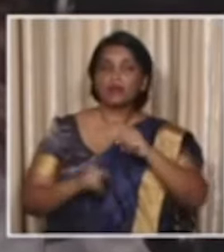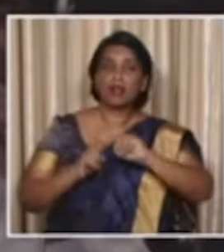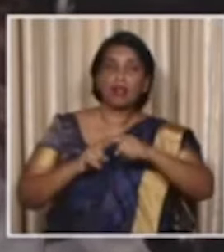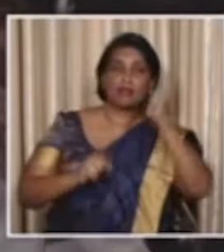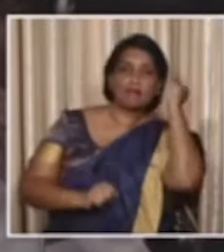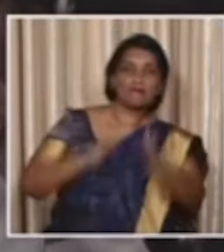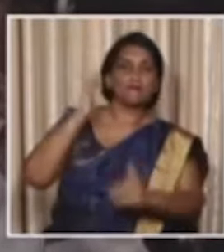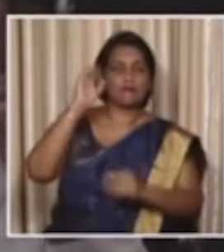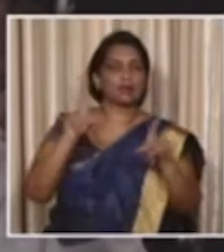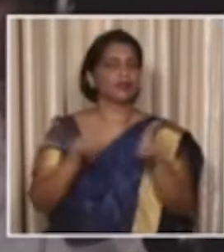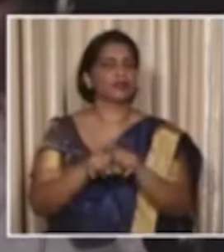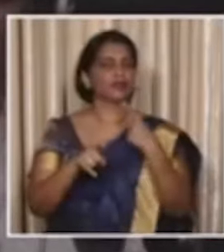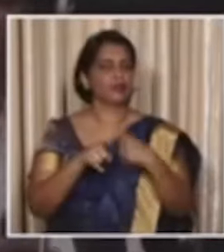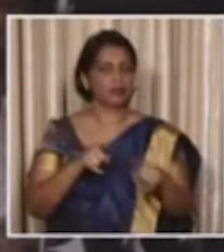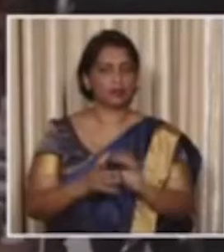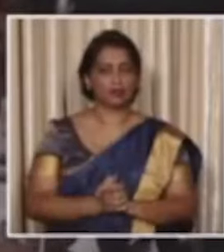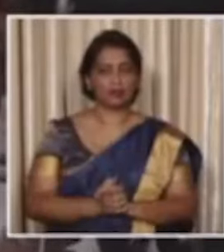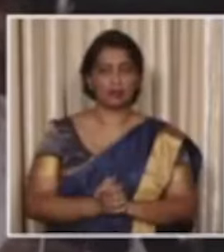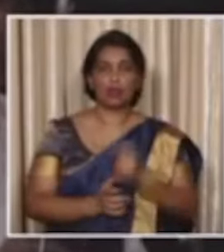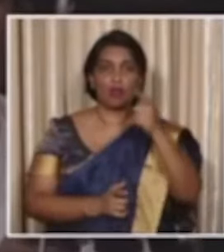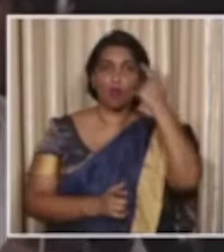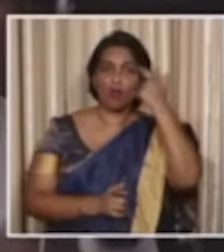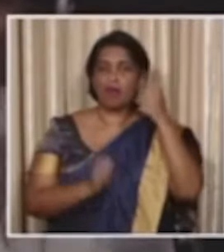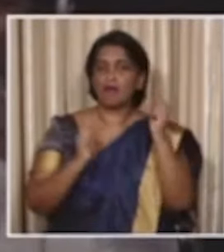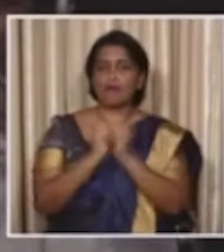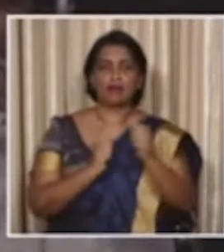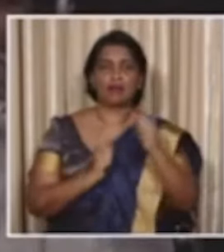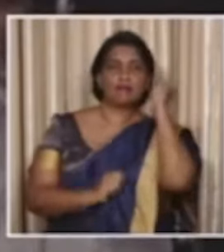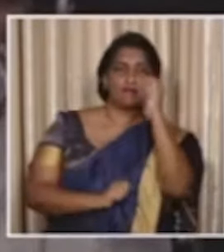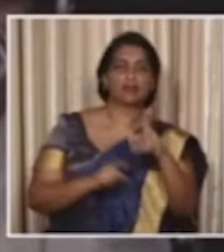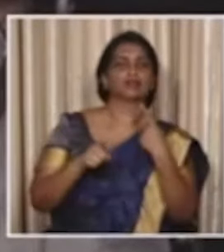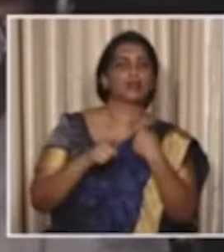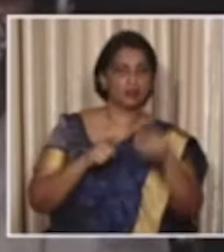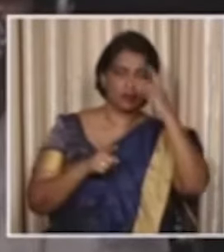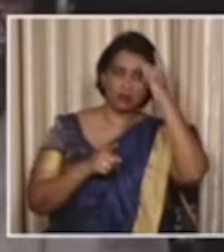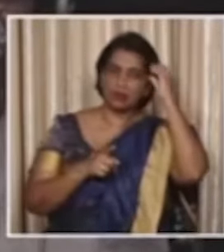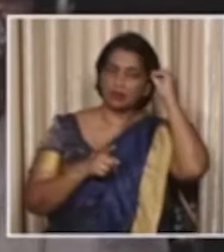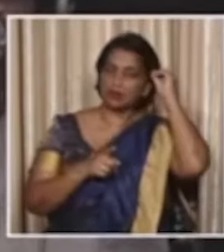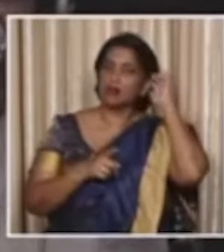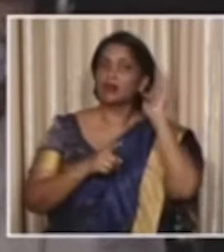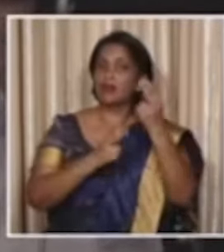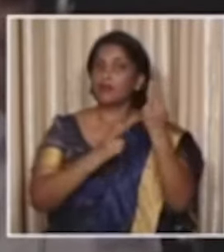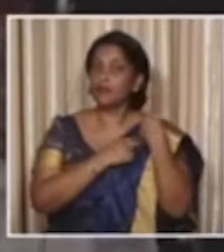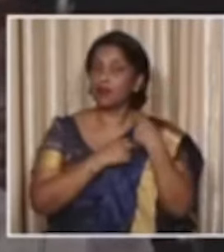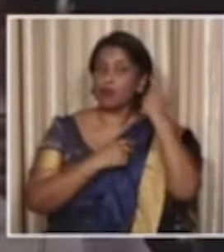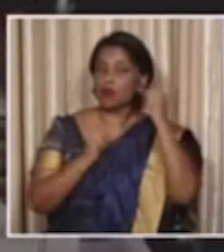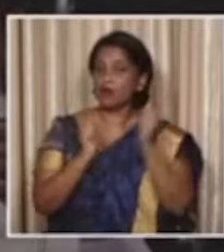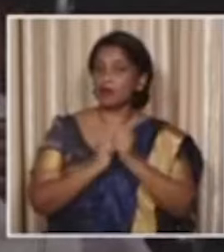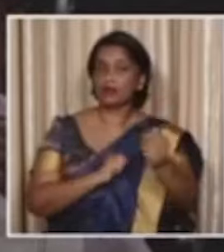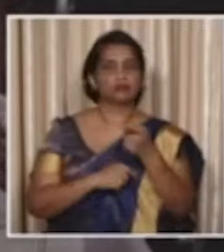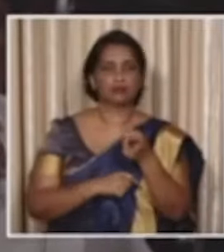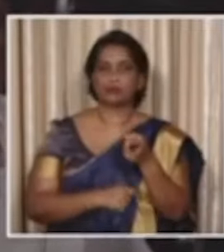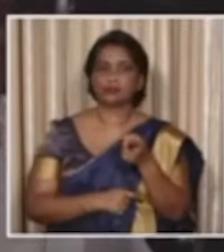අයට අපහාස කරන්න විතරයි. මොලේ උඩ වාඩි වෙලා ඔබතුමා මොලේ පාවිච්චි කරන්නේ අපහාස කරන්න විතරයි. ඔබතුමාට වගකීම් අරගෙන මොලේ ක්‍රියා කරන්න